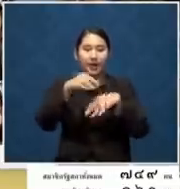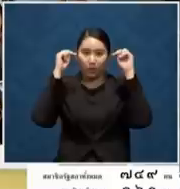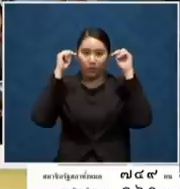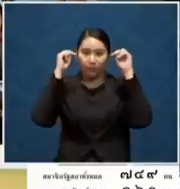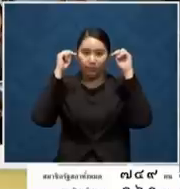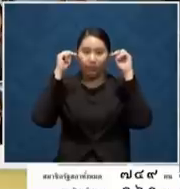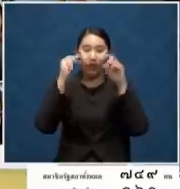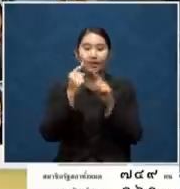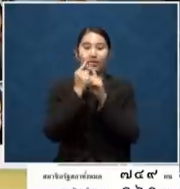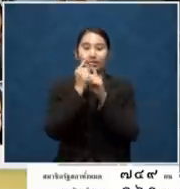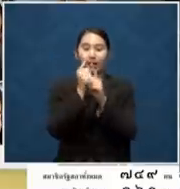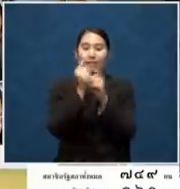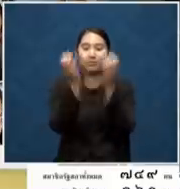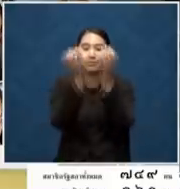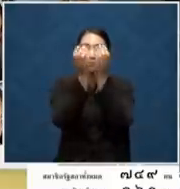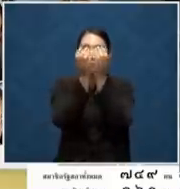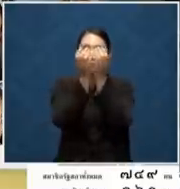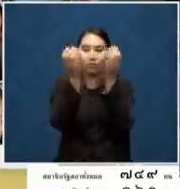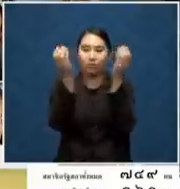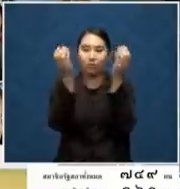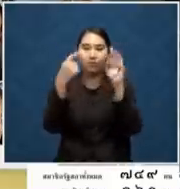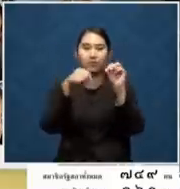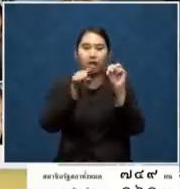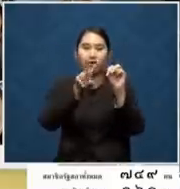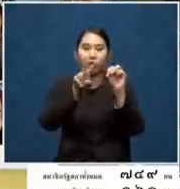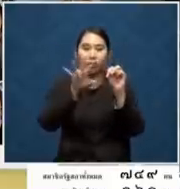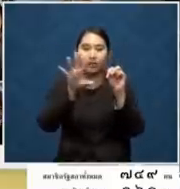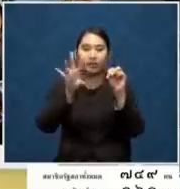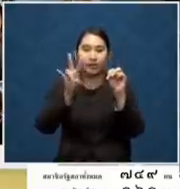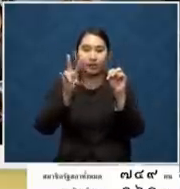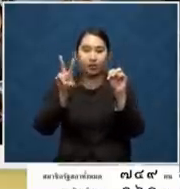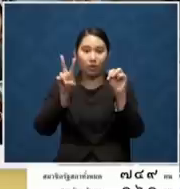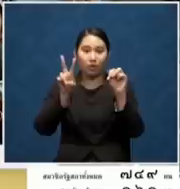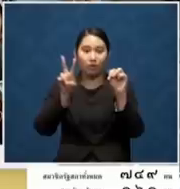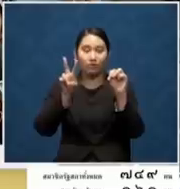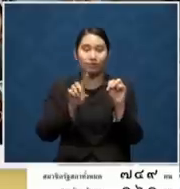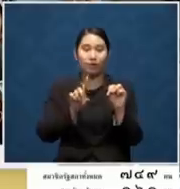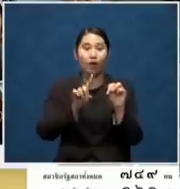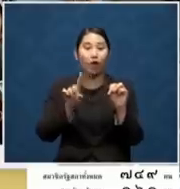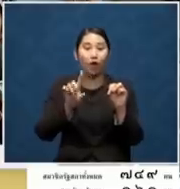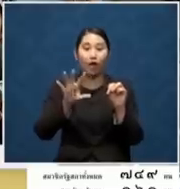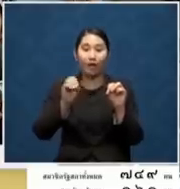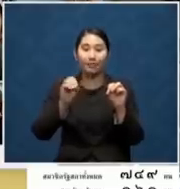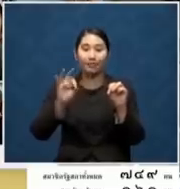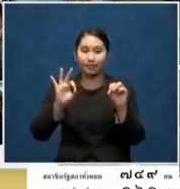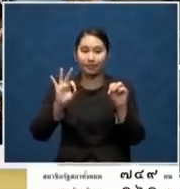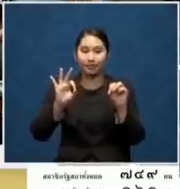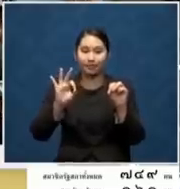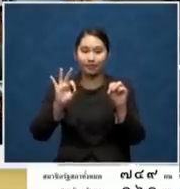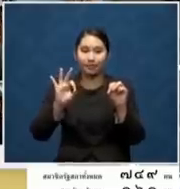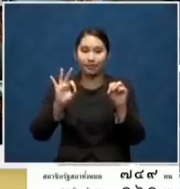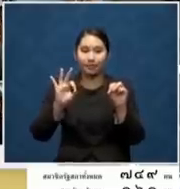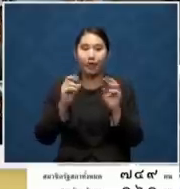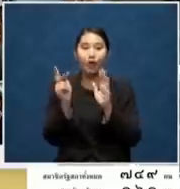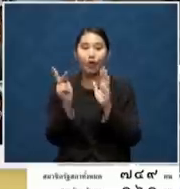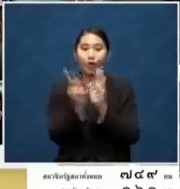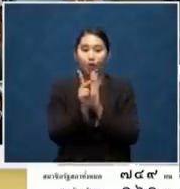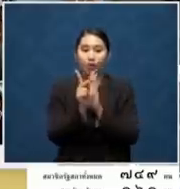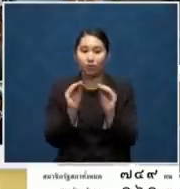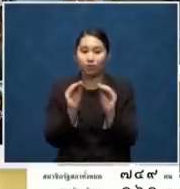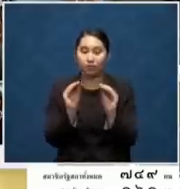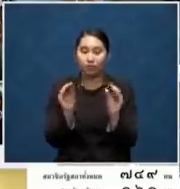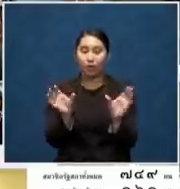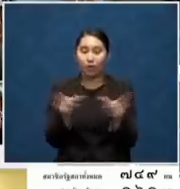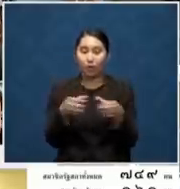เมื่อยตินี้ตกไปแล้วอ่ะแล้วคุณยังจะเสนอยติเดิมเข้ามาในที่ประชุมเดิมนะ ครับ ส.ส.